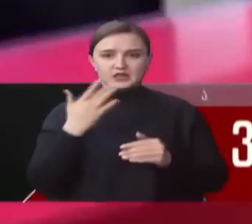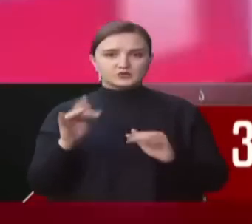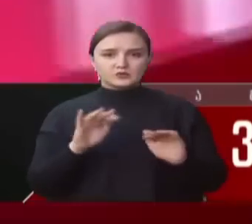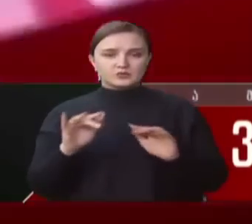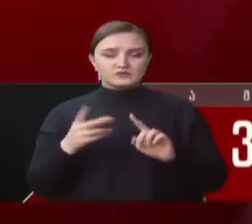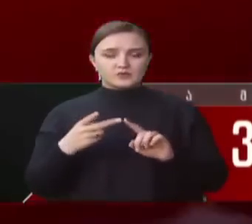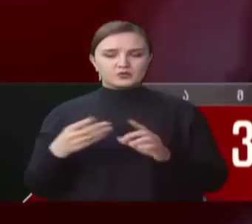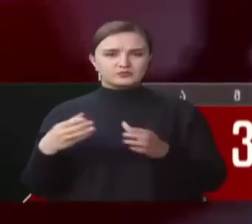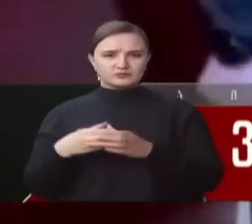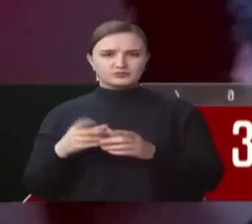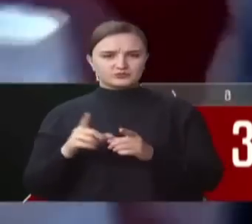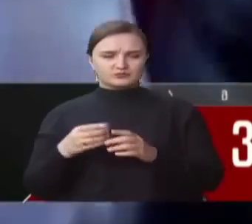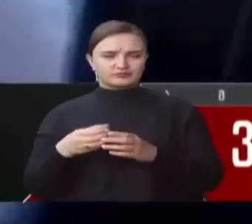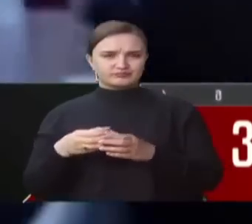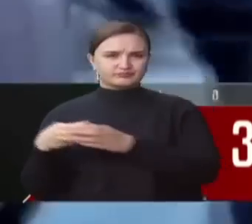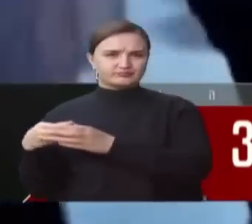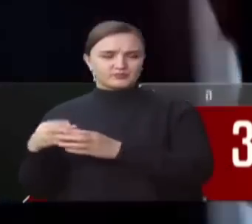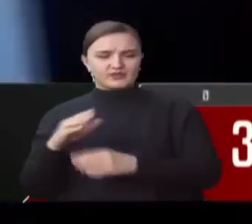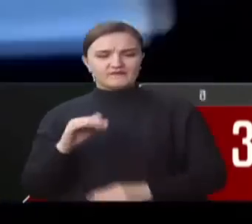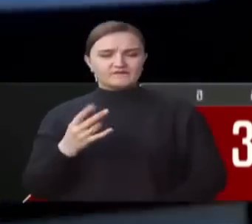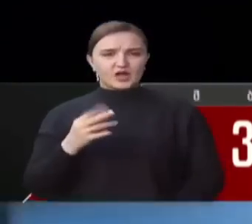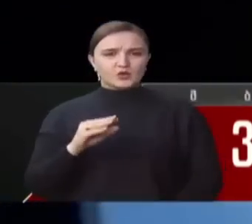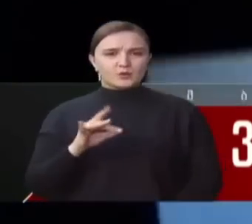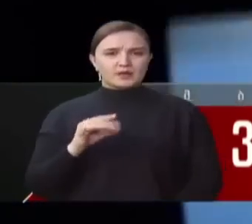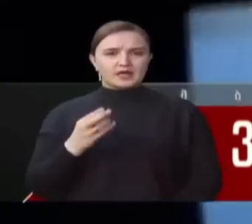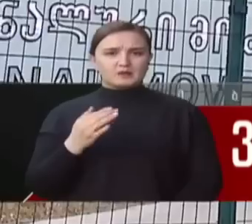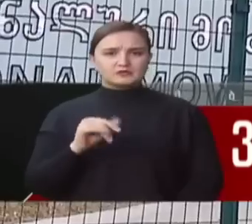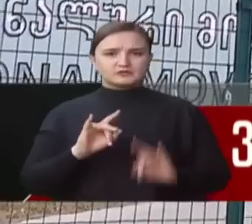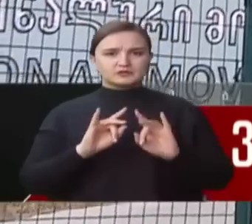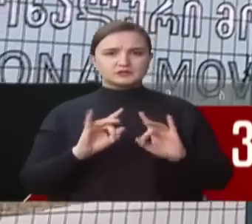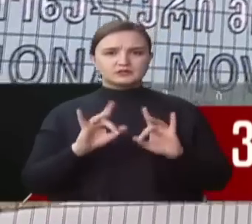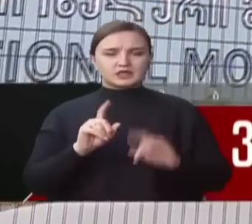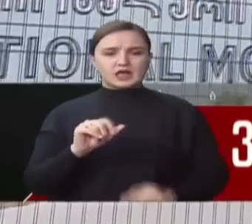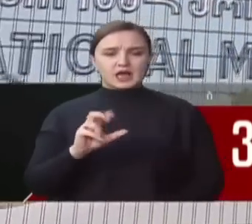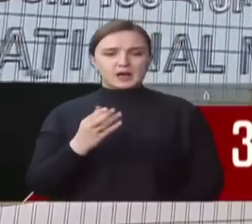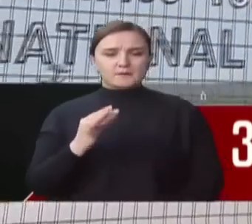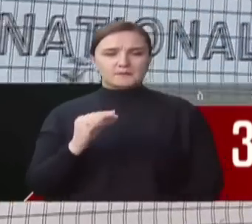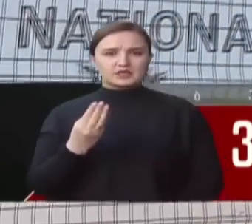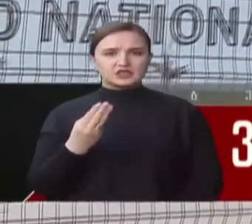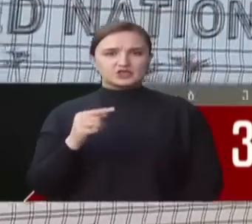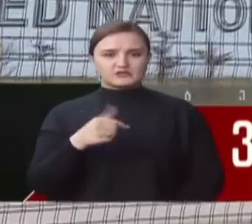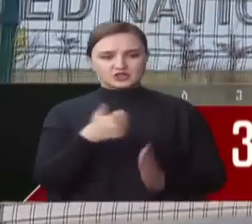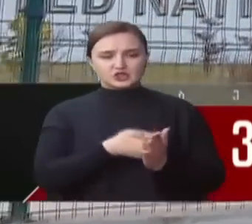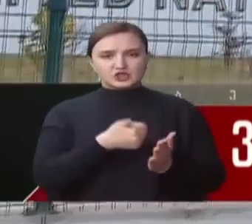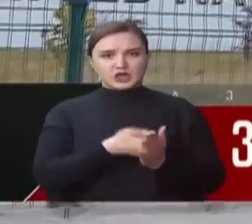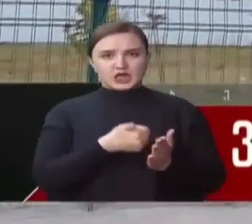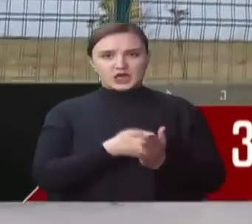მოძრაობის მეორებთაც, რომლისთვისაც ვანო მერაბიშვილი მა ფეიგინთან ვრცელ ინტერვიუში ხაბეიშვილის მრავალჯერადი შექებით